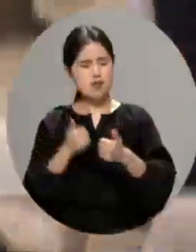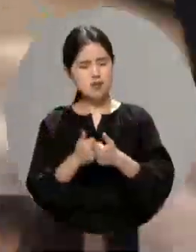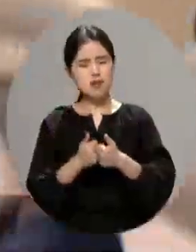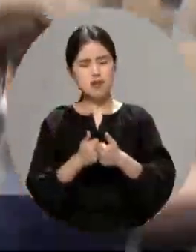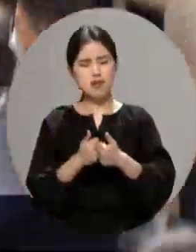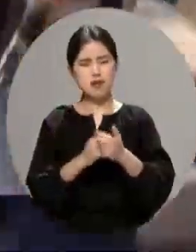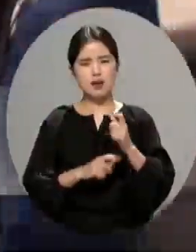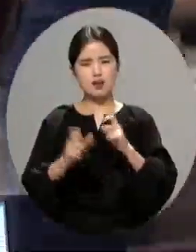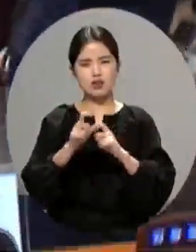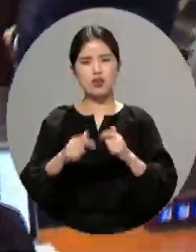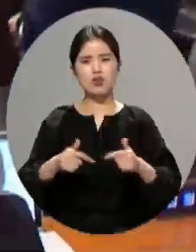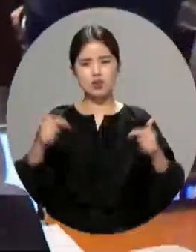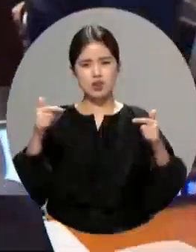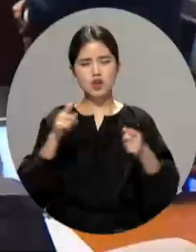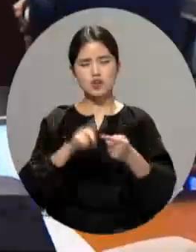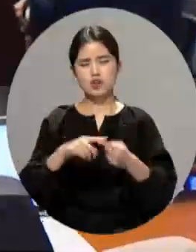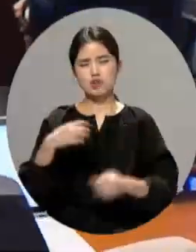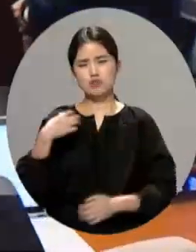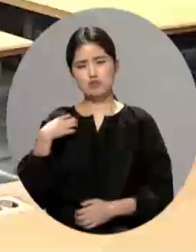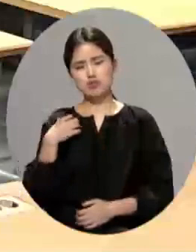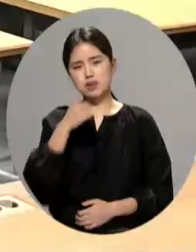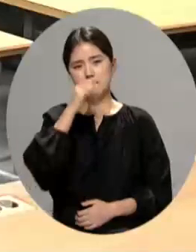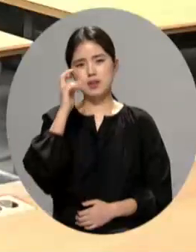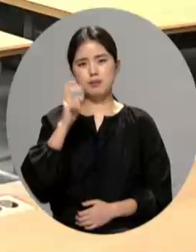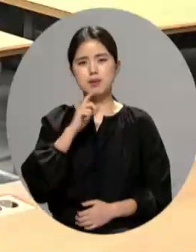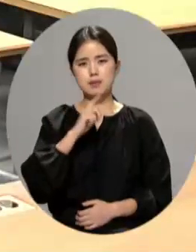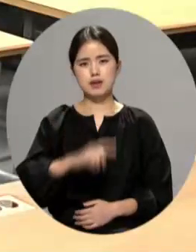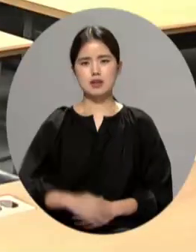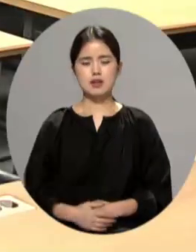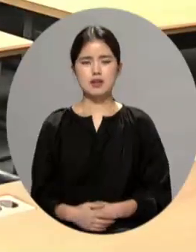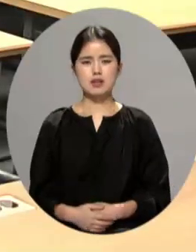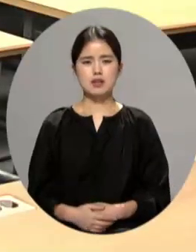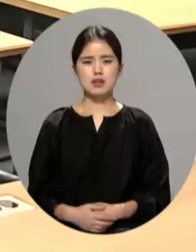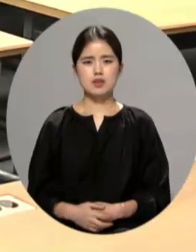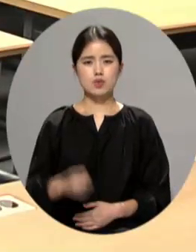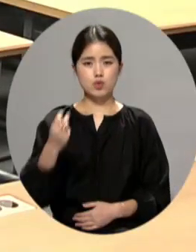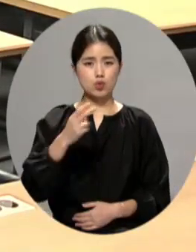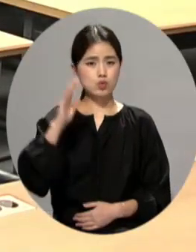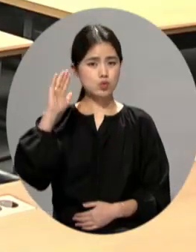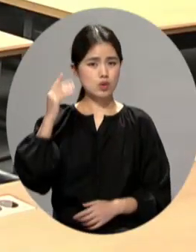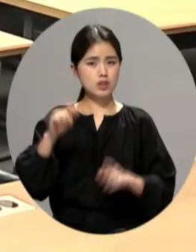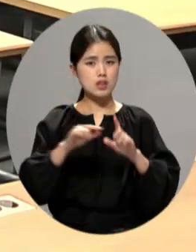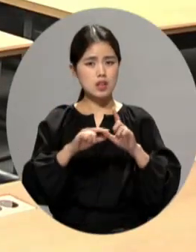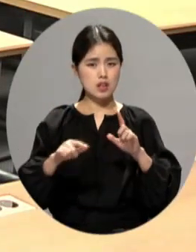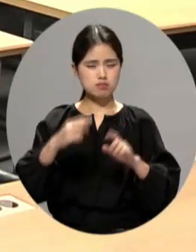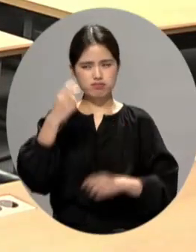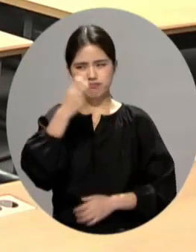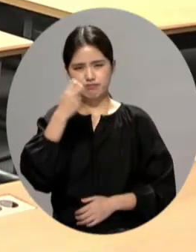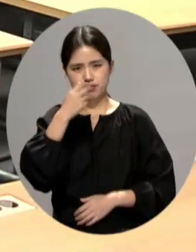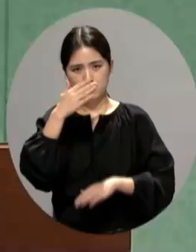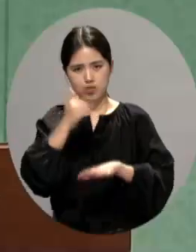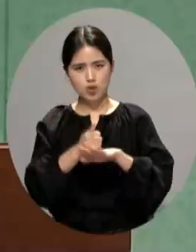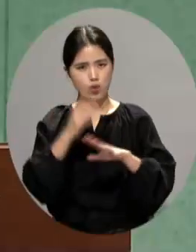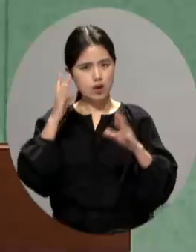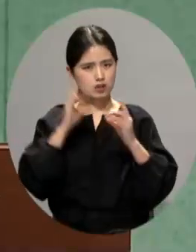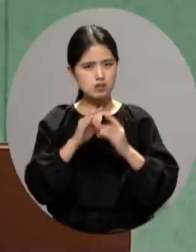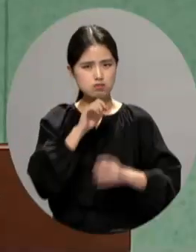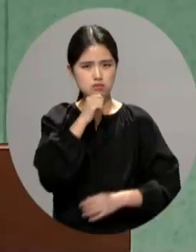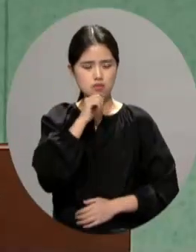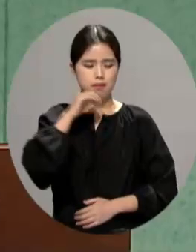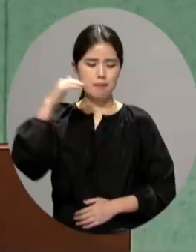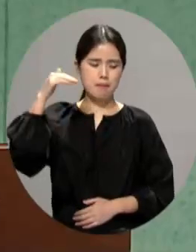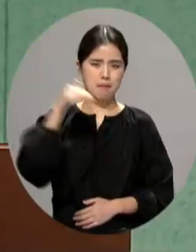점이 상당한 부담으로 작용했다는 분석입니다. 더불어 최근 일부 여론조사에서 지지율이 크게